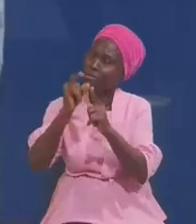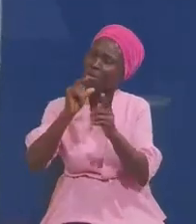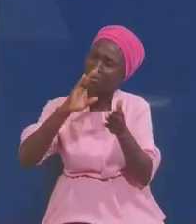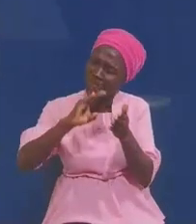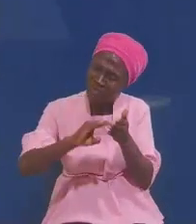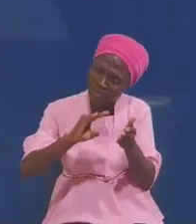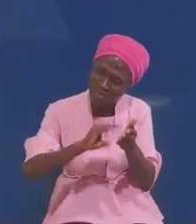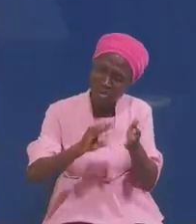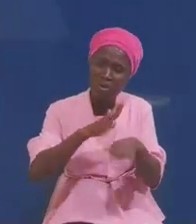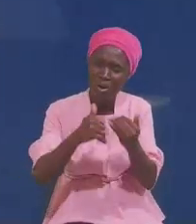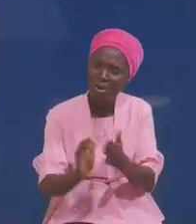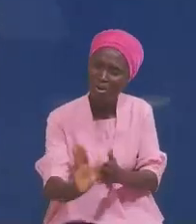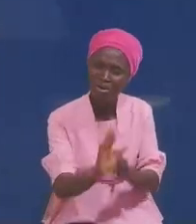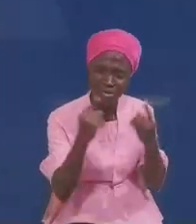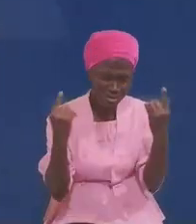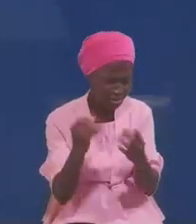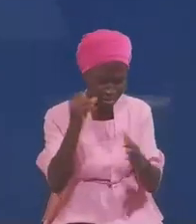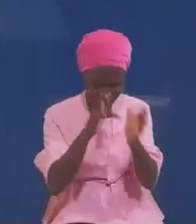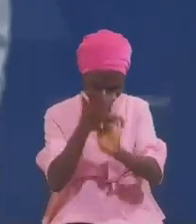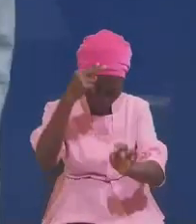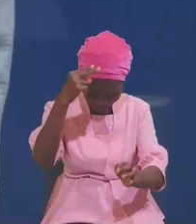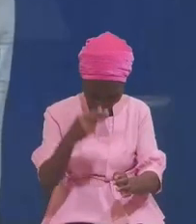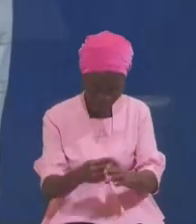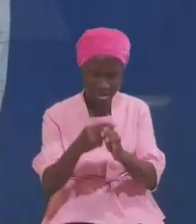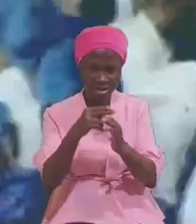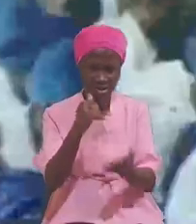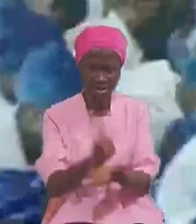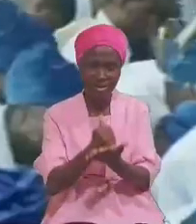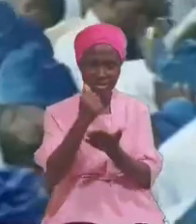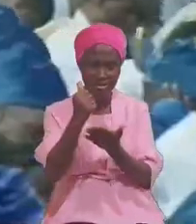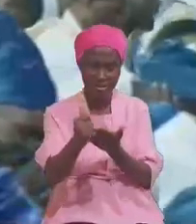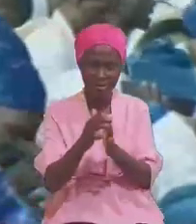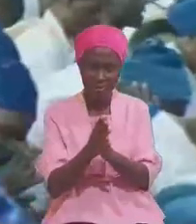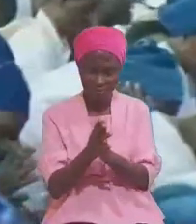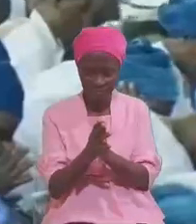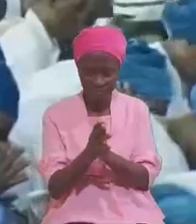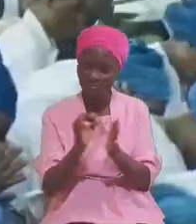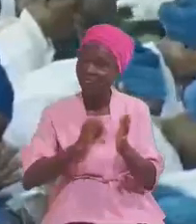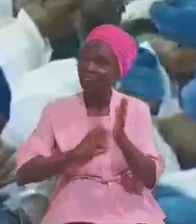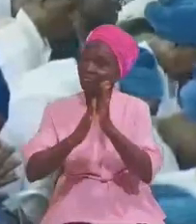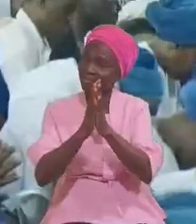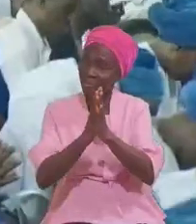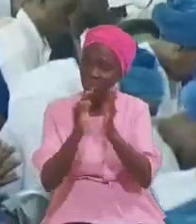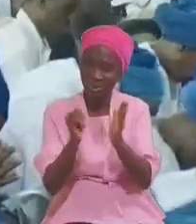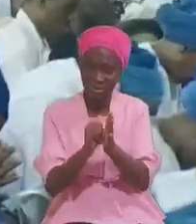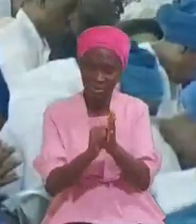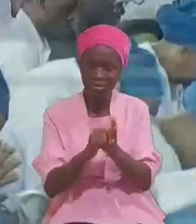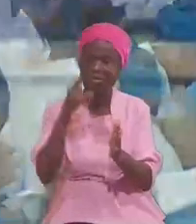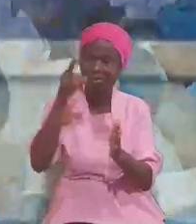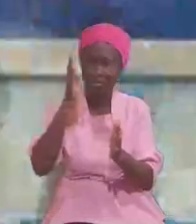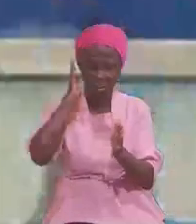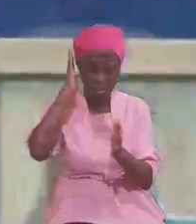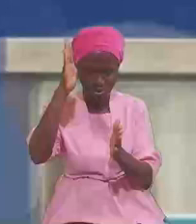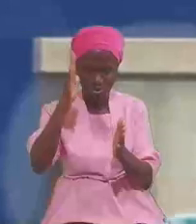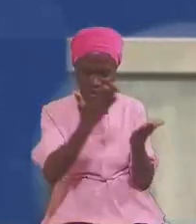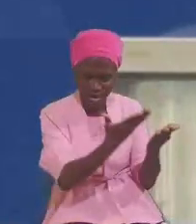pardonne tous leurs péchés au nom de Jésus-Christ. Je prie que tu